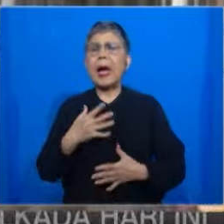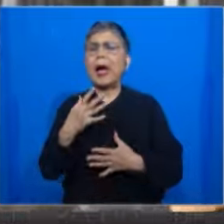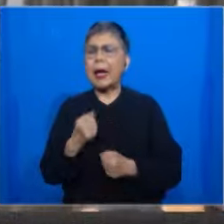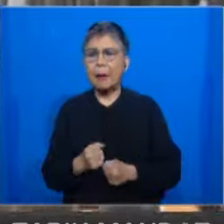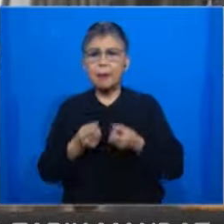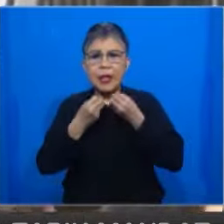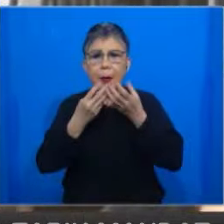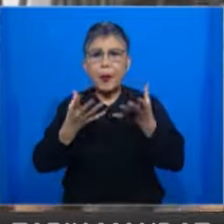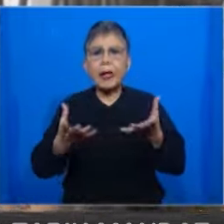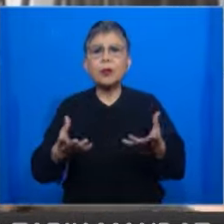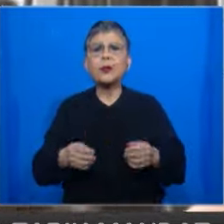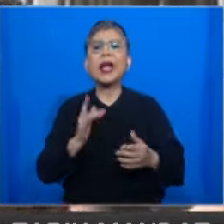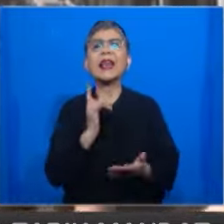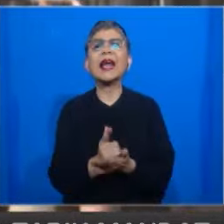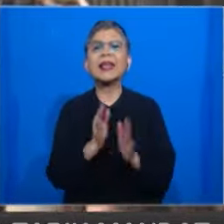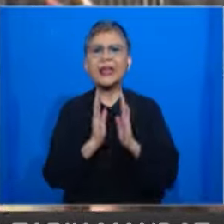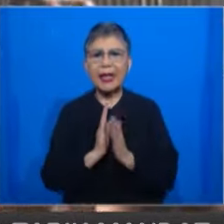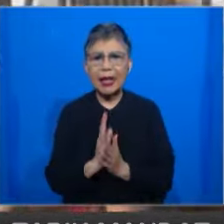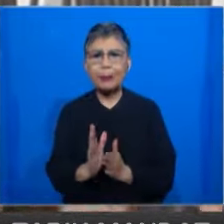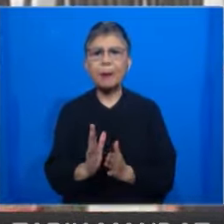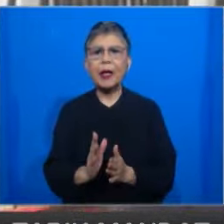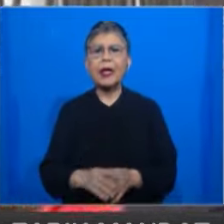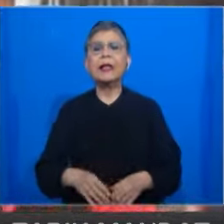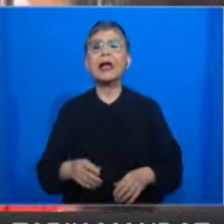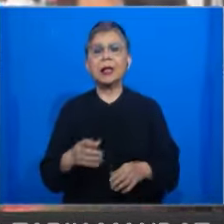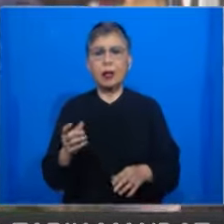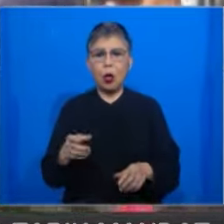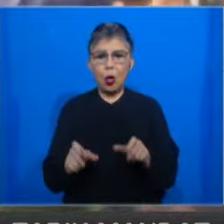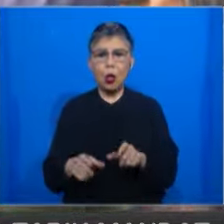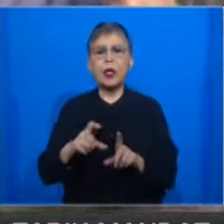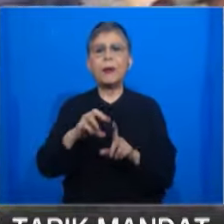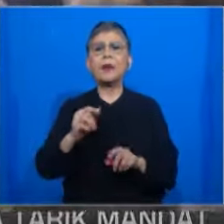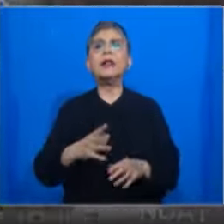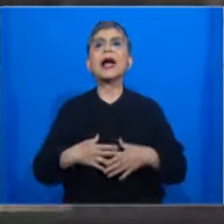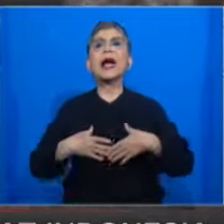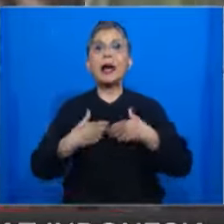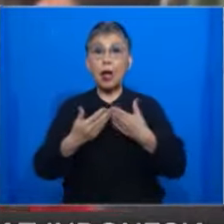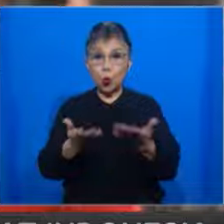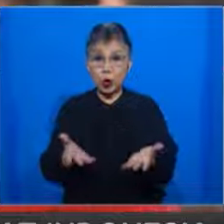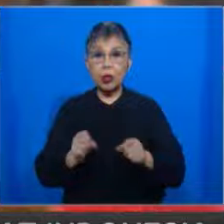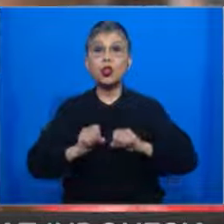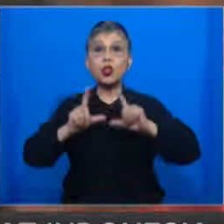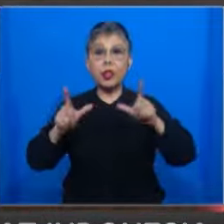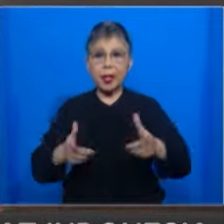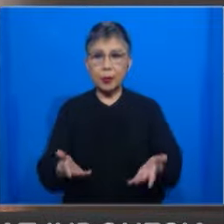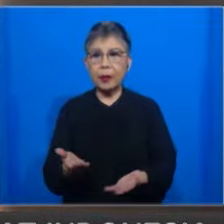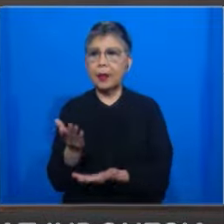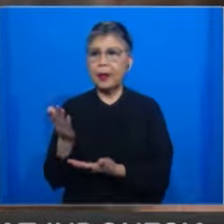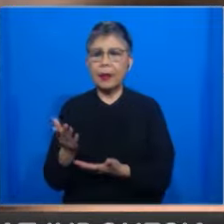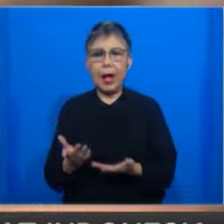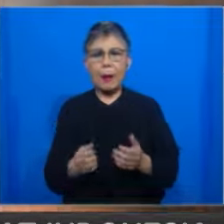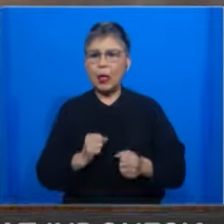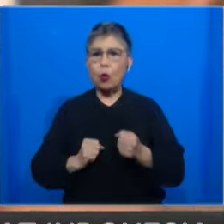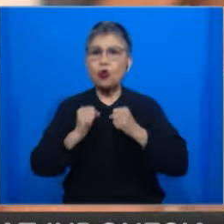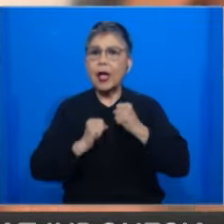penyampaian aspirasi ini bisa berjalan tertib dan tentunya dikabulkan oleh pihak DPR RI. Dan kita akan lihat apakah ada